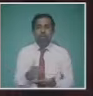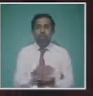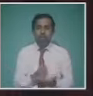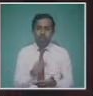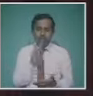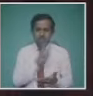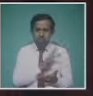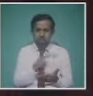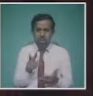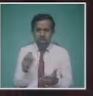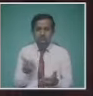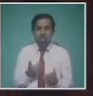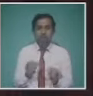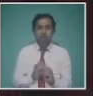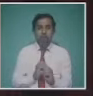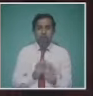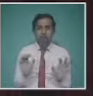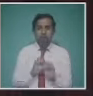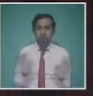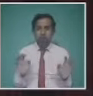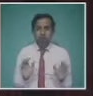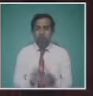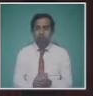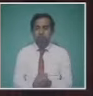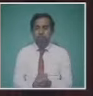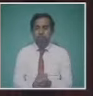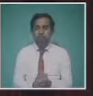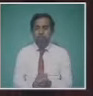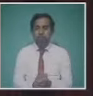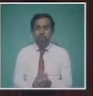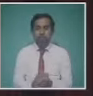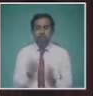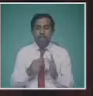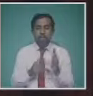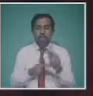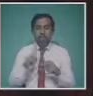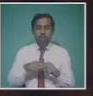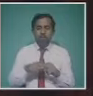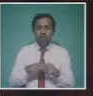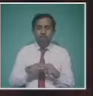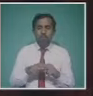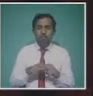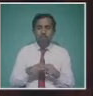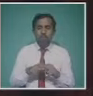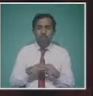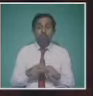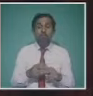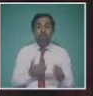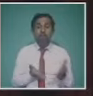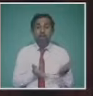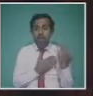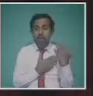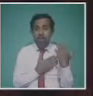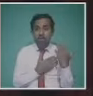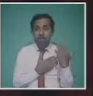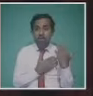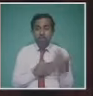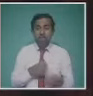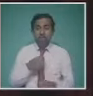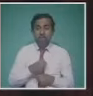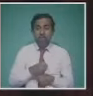දිහා බලනකොට මේ අලුත් නිවුස් ප්ලෑන් කරනවා එක පැත්තෙන් බලනකොට දැන් අලිය පෙරේද තිබිච්ච ලොකම වන්නම තමයි සාරි වන්නම දැන් මේ